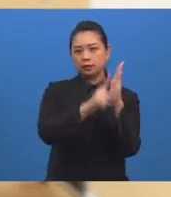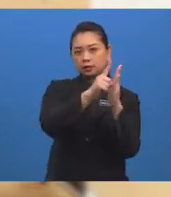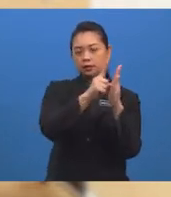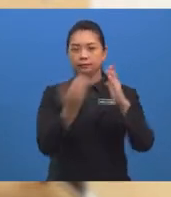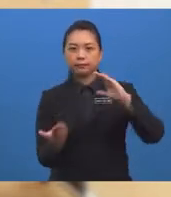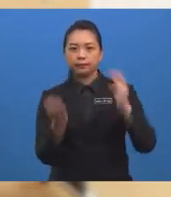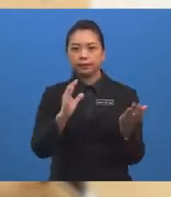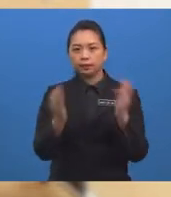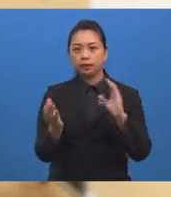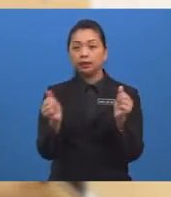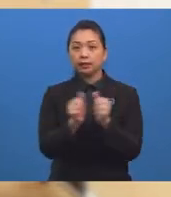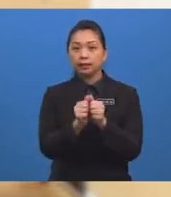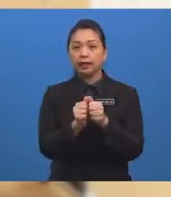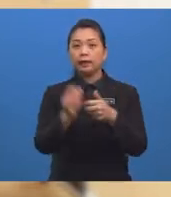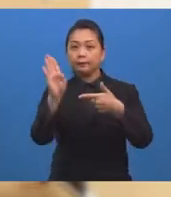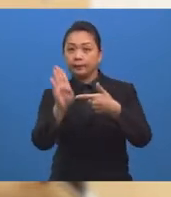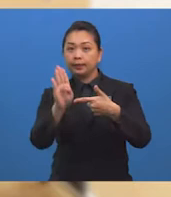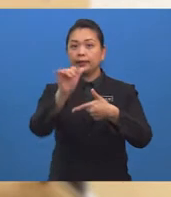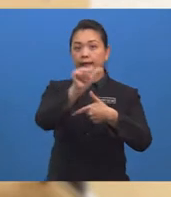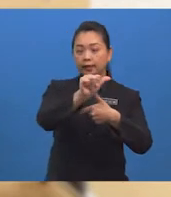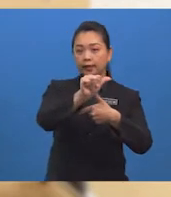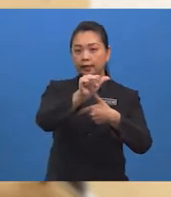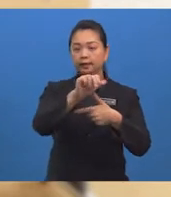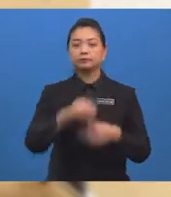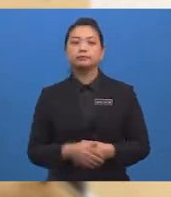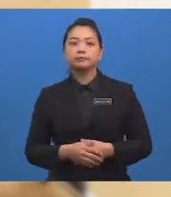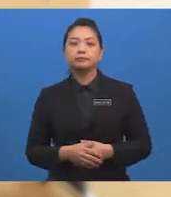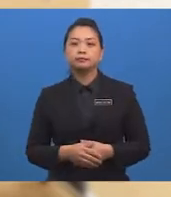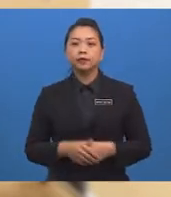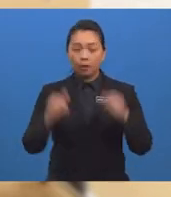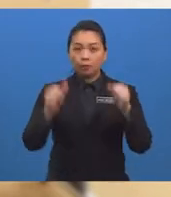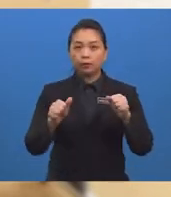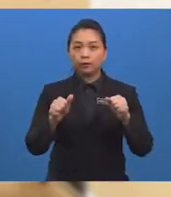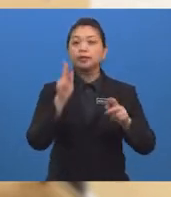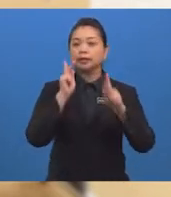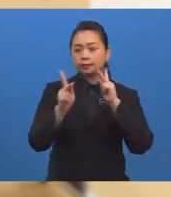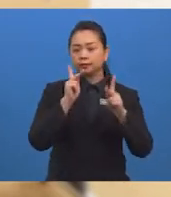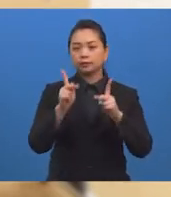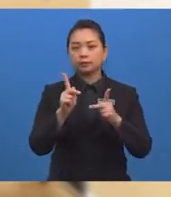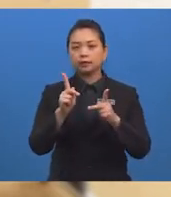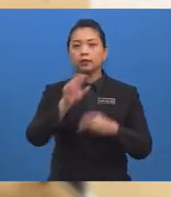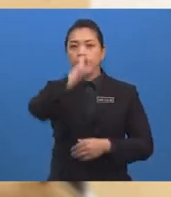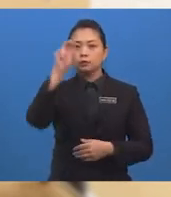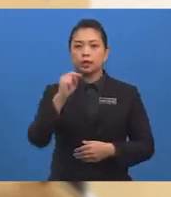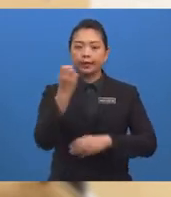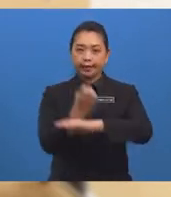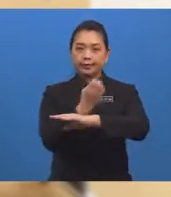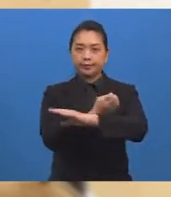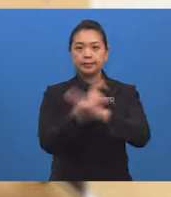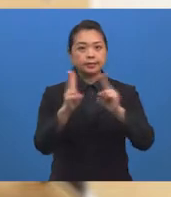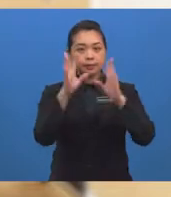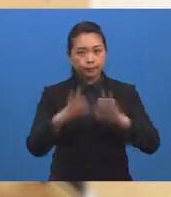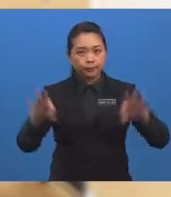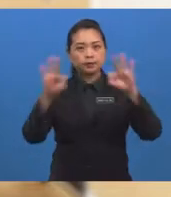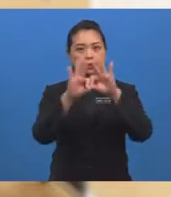berbanding bahagian A dan bahagian B. Oleh itu, boleh dikatakan soalan esei ini amat penting untuk